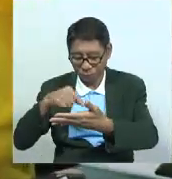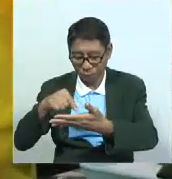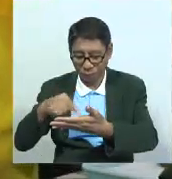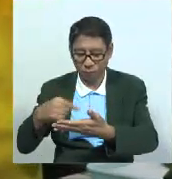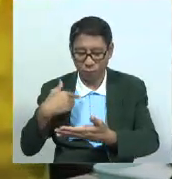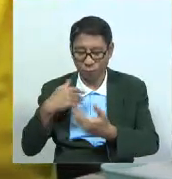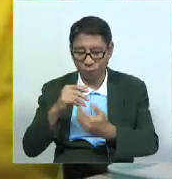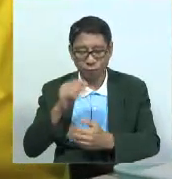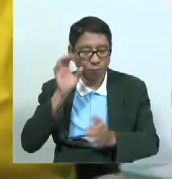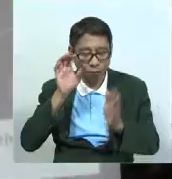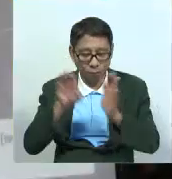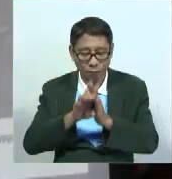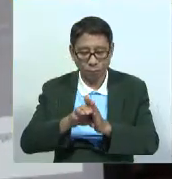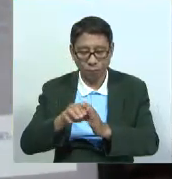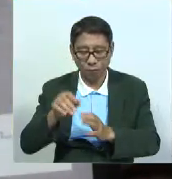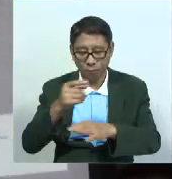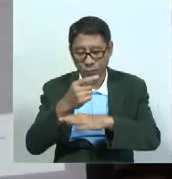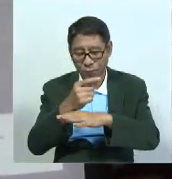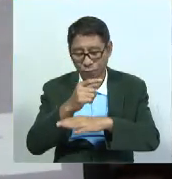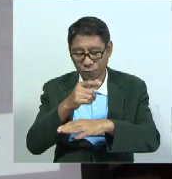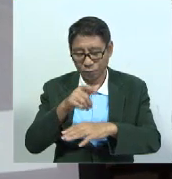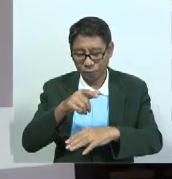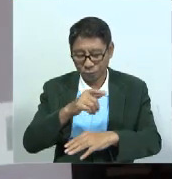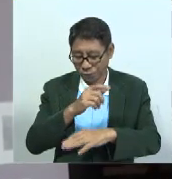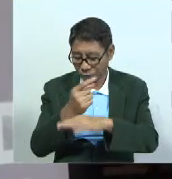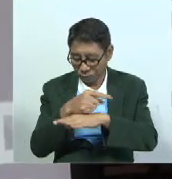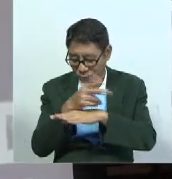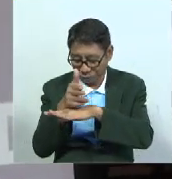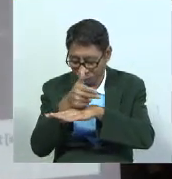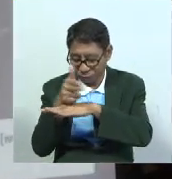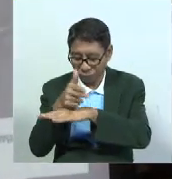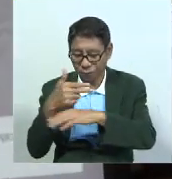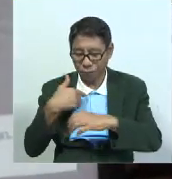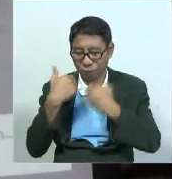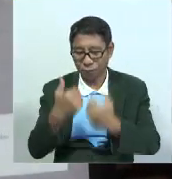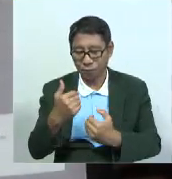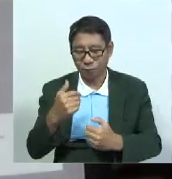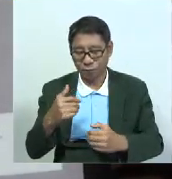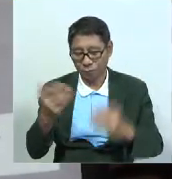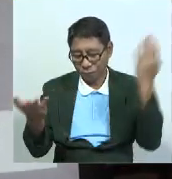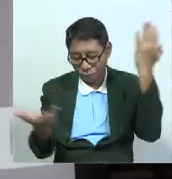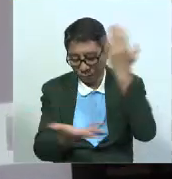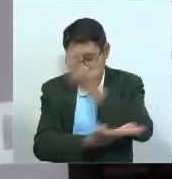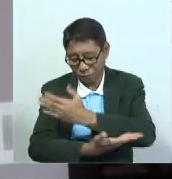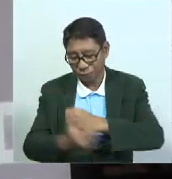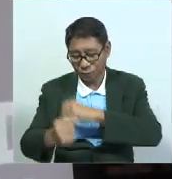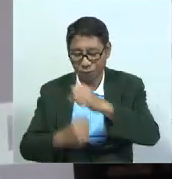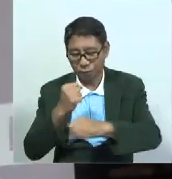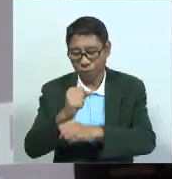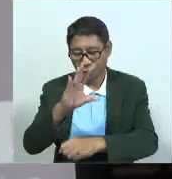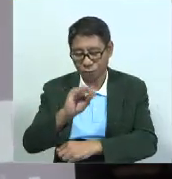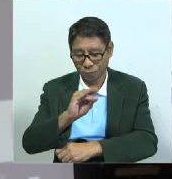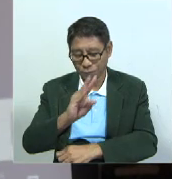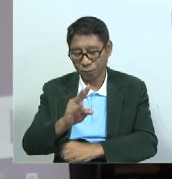ที่ด้วยภาพถ่ายทางอากาศแล้วก็ภาพถ่ายดาวเทียมโดยเฉพาะการบุกรุกพื้นที่หลังปี2557